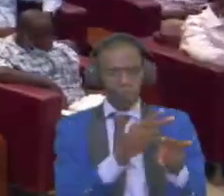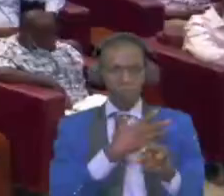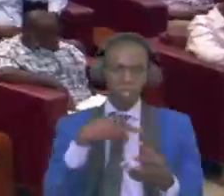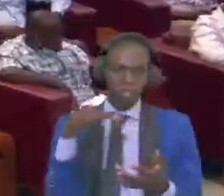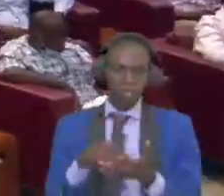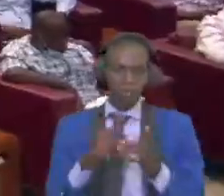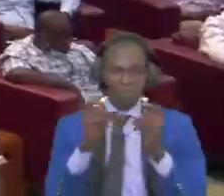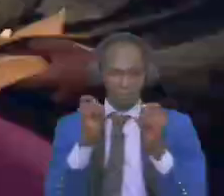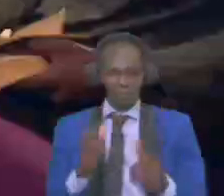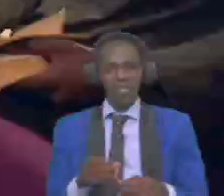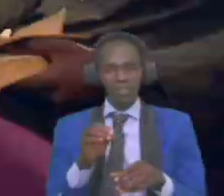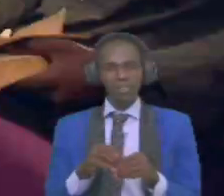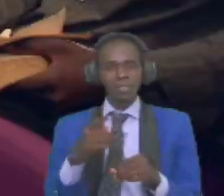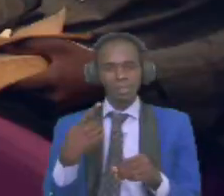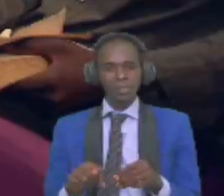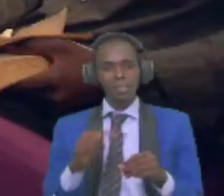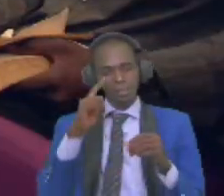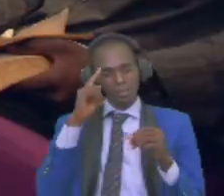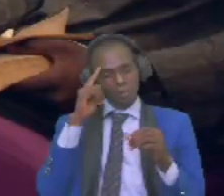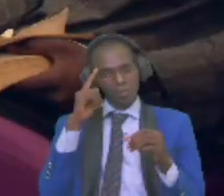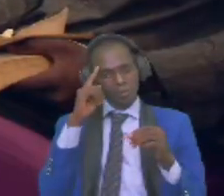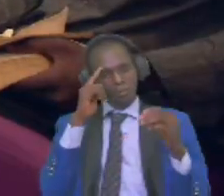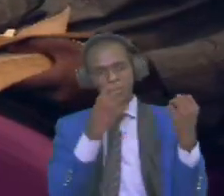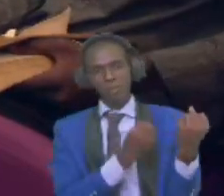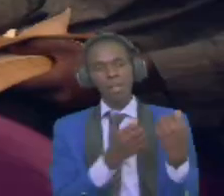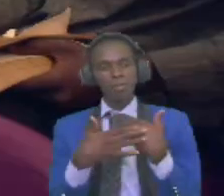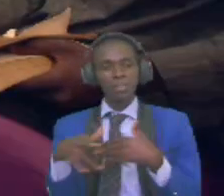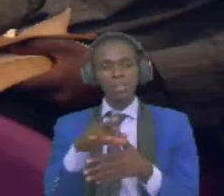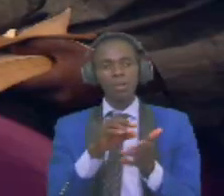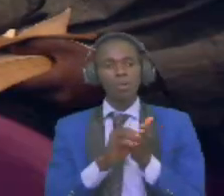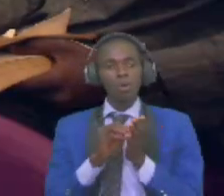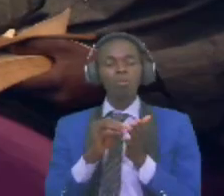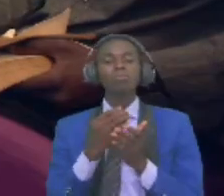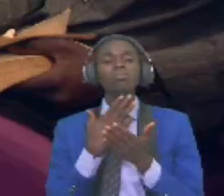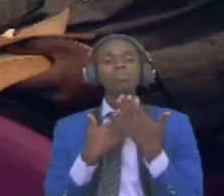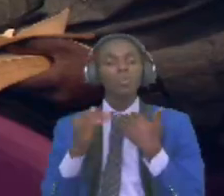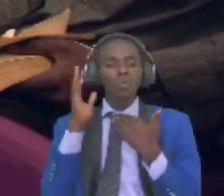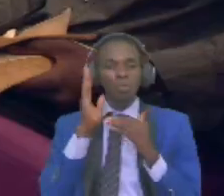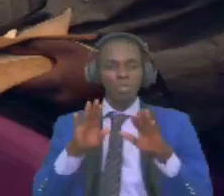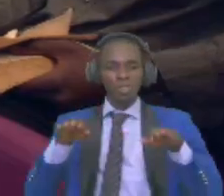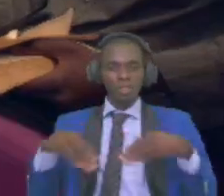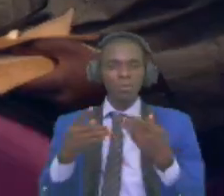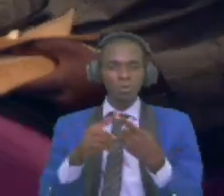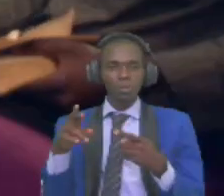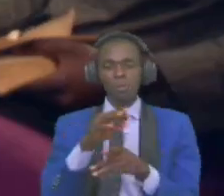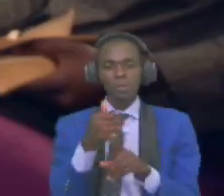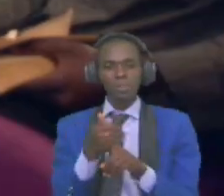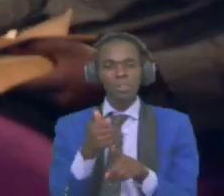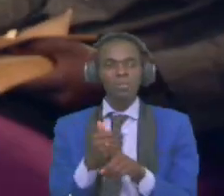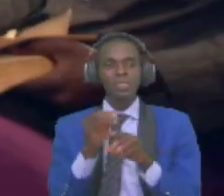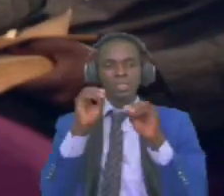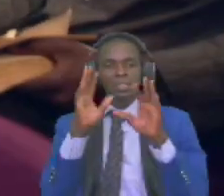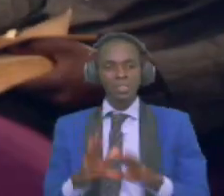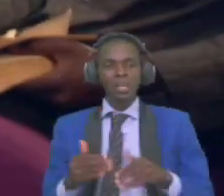et de 1000 fermes dans la foi sadi et il se donnera une foule de docteur